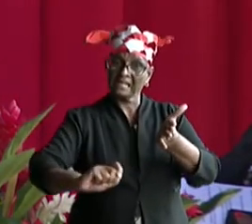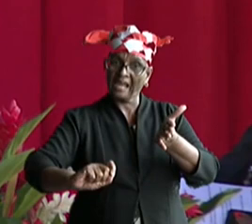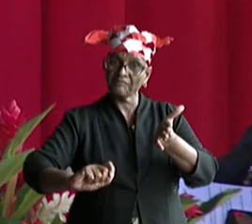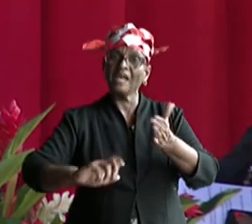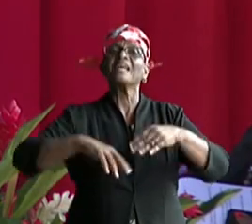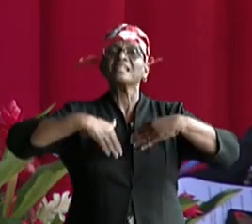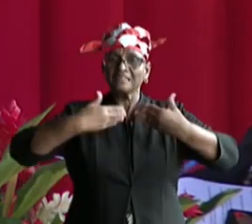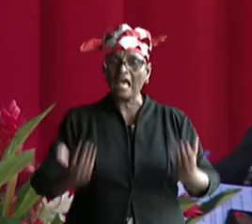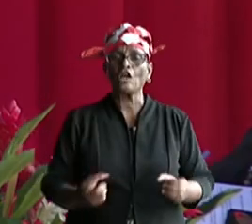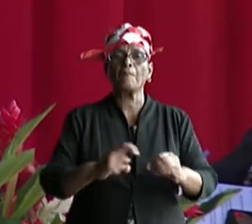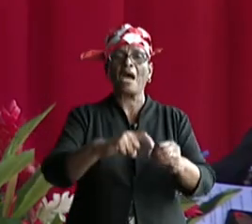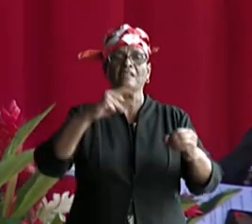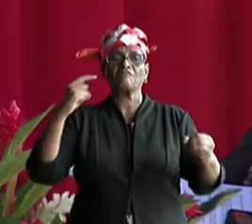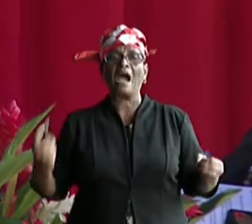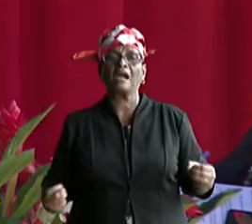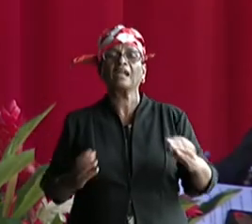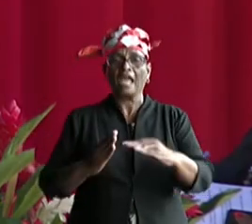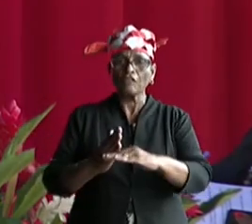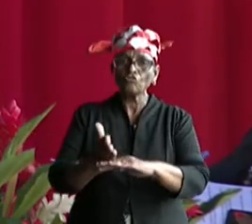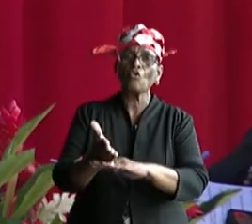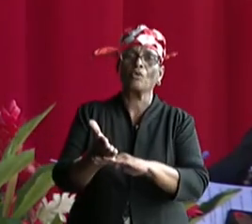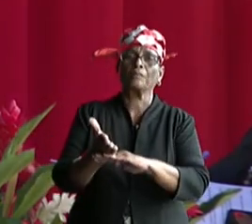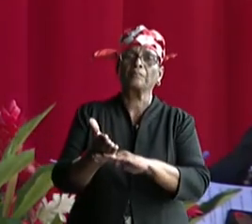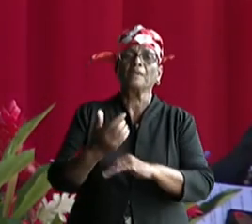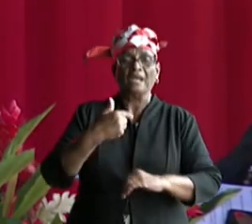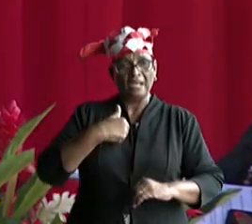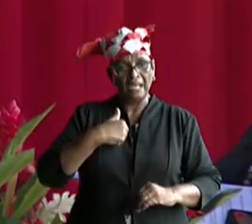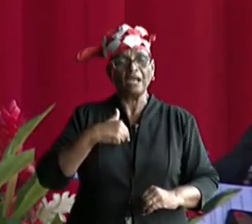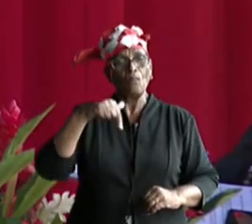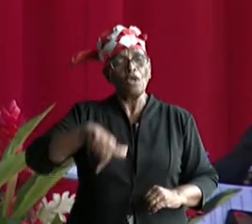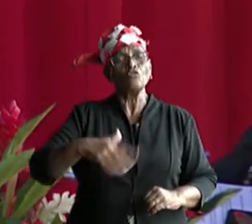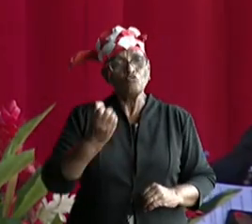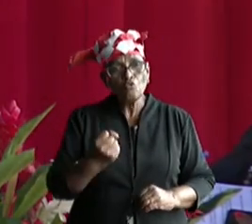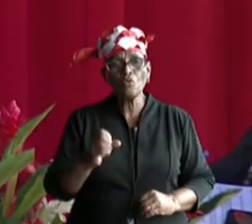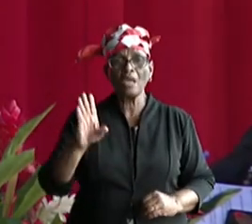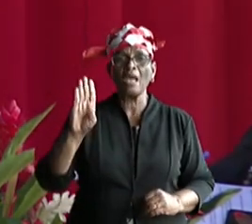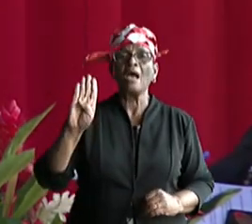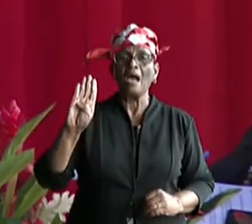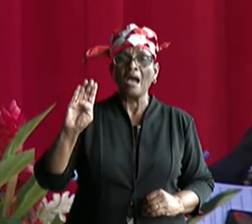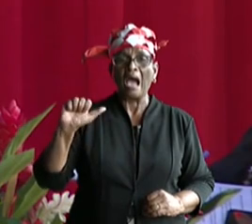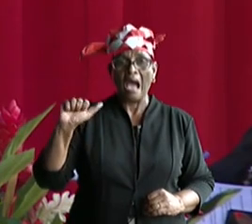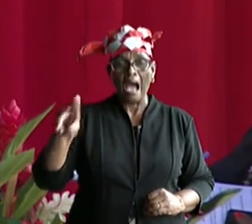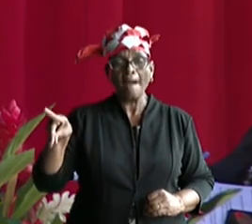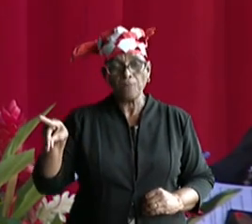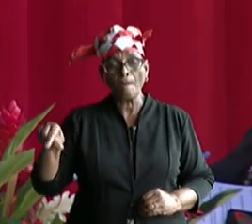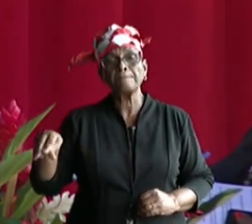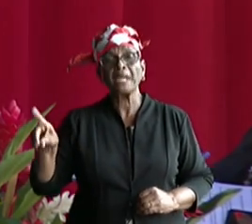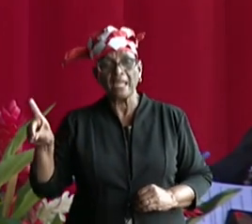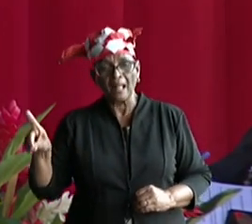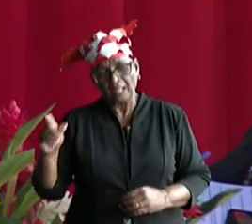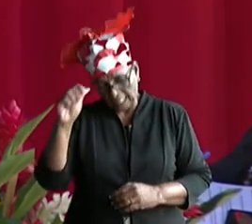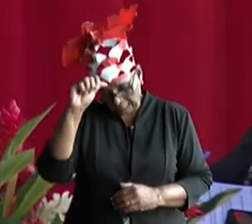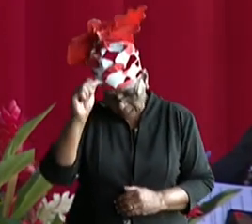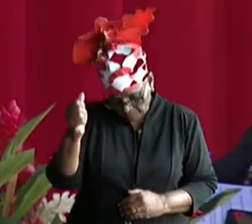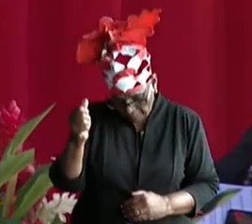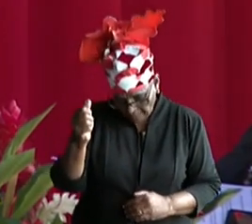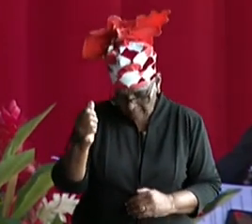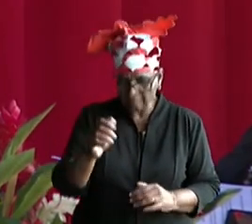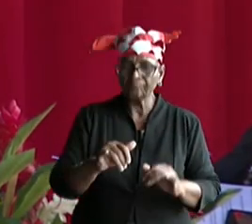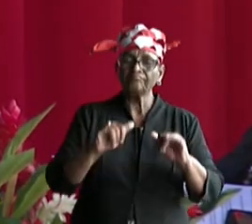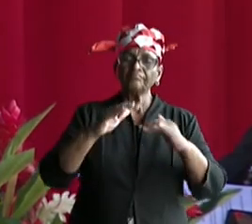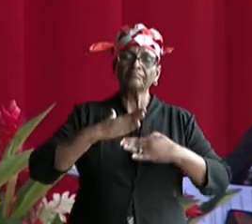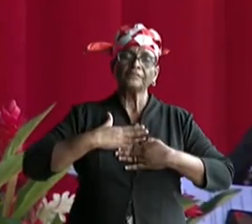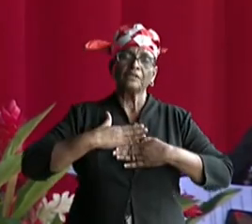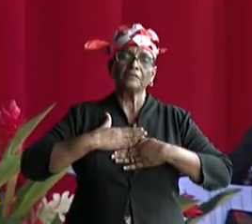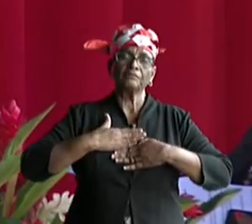wil daarom vanuit deze plaats als fractieleider van de ABOP en de PL met respect hulde brengen aan